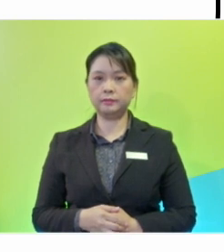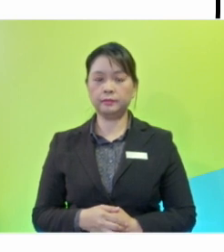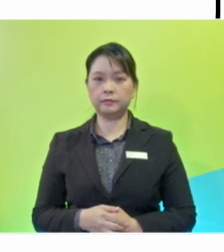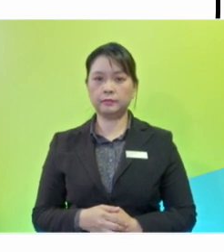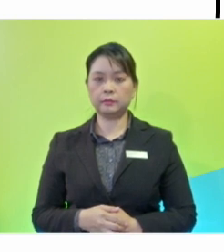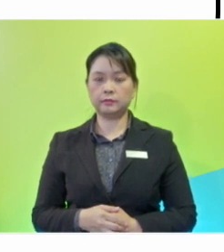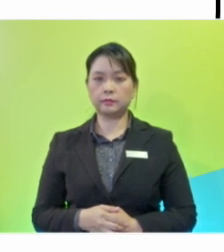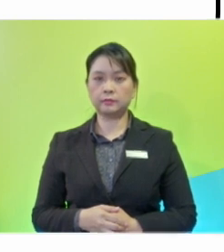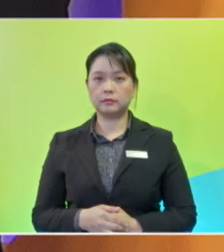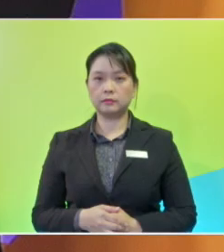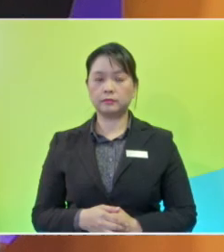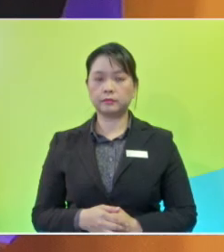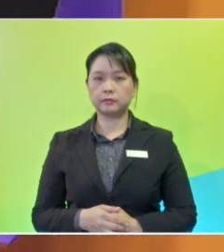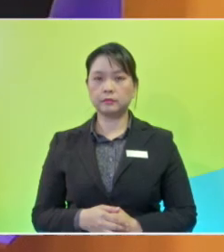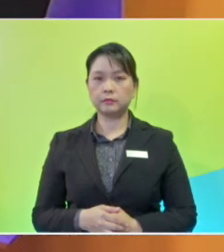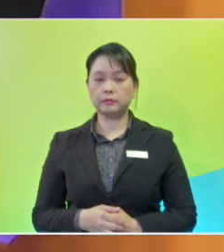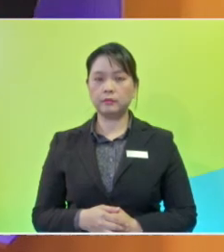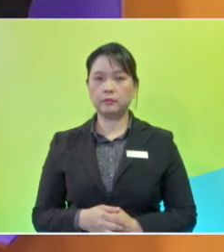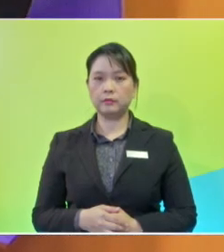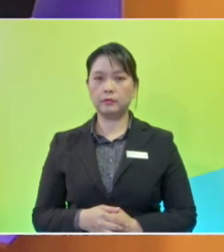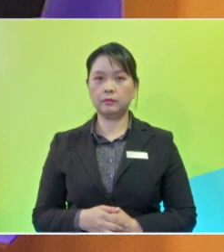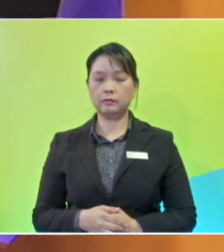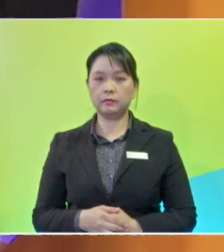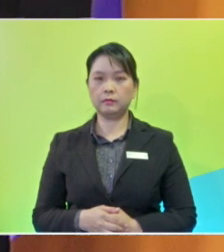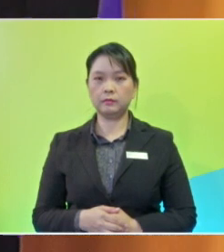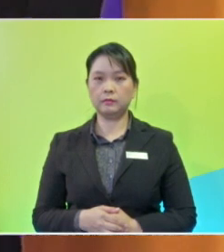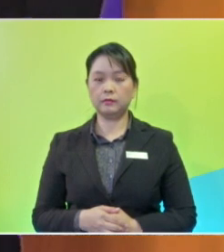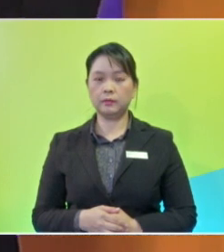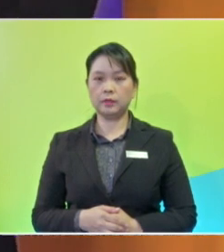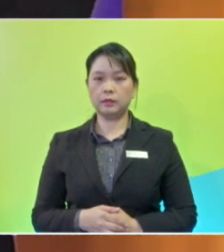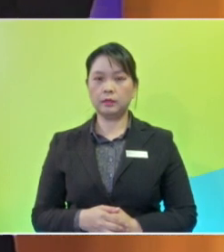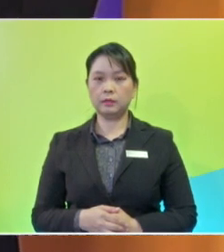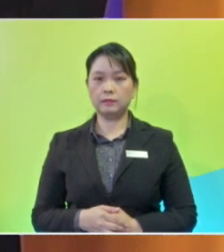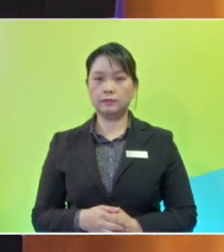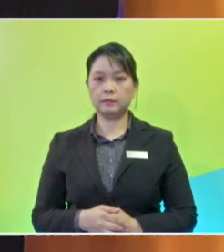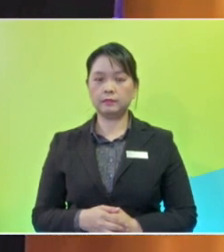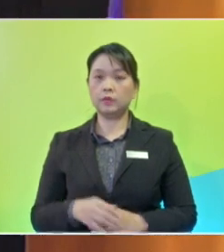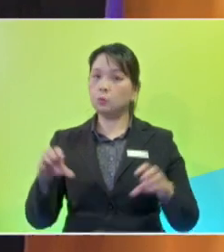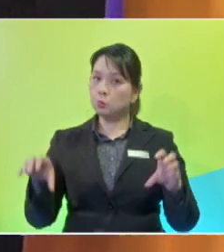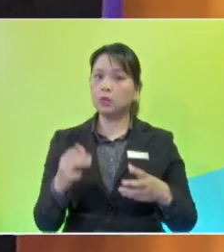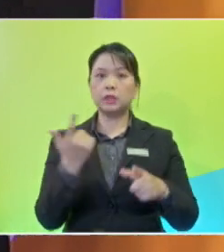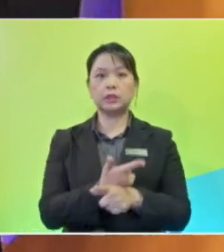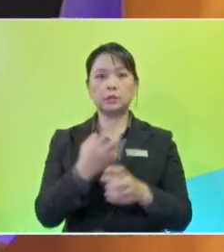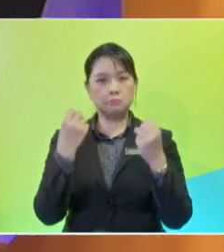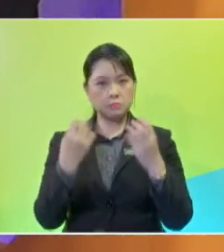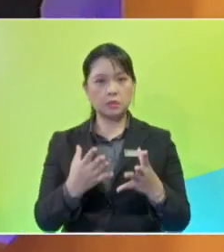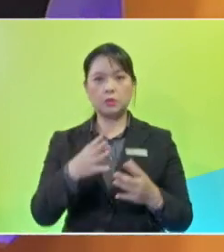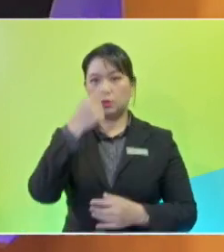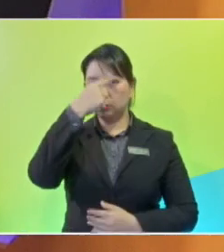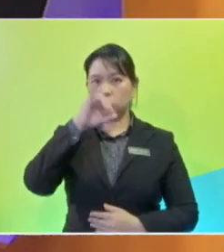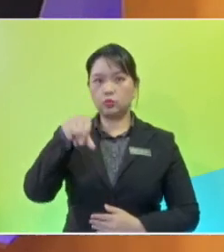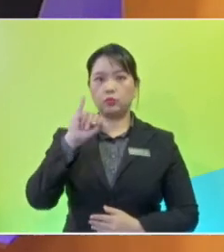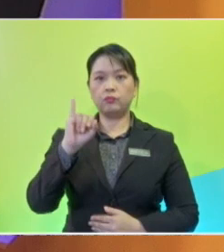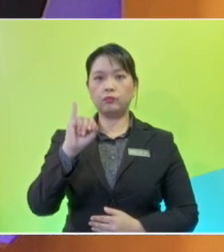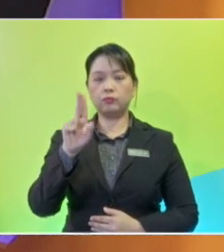daripada negatif 2 soal dan ini yang perlu kita tekankan Oke kita tengok Buatlah untuk soal jualan seterusnya